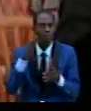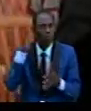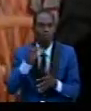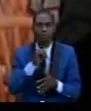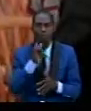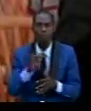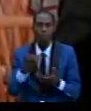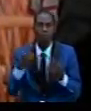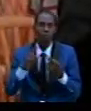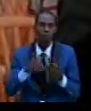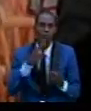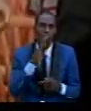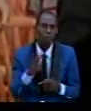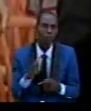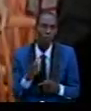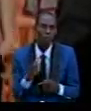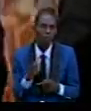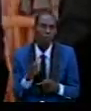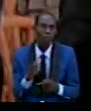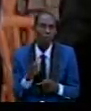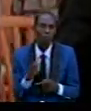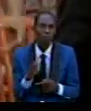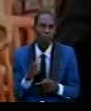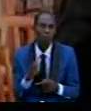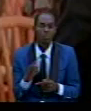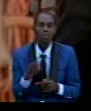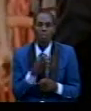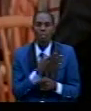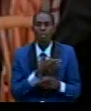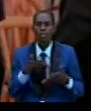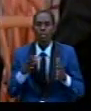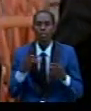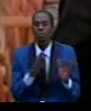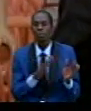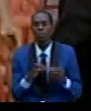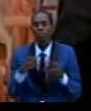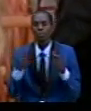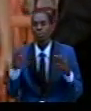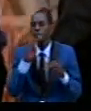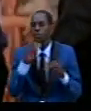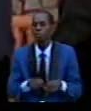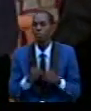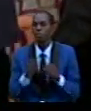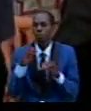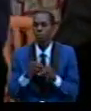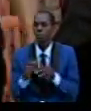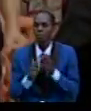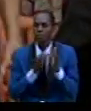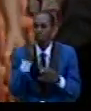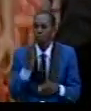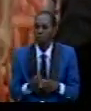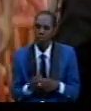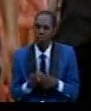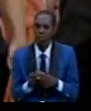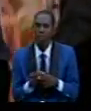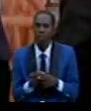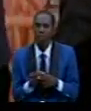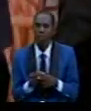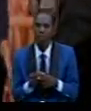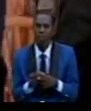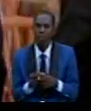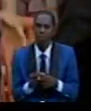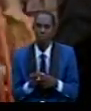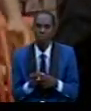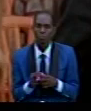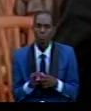brisés au nom de Jésus-Christ. Let every plan of the devil be broken in Jesus' name. Que cette croisade constitue la pluie de la délivrance dans le monde